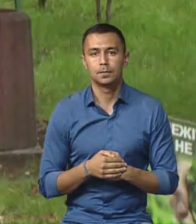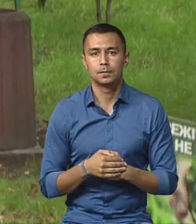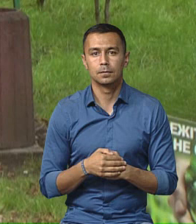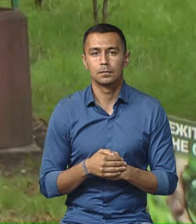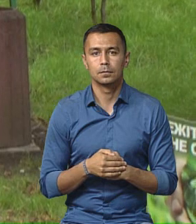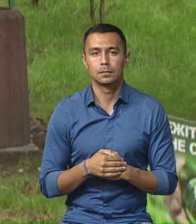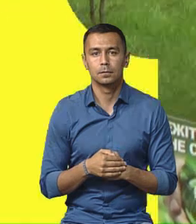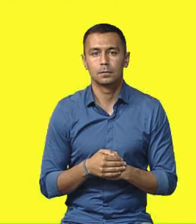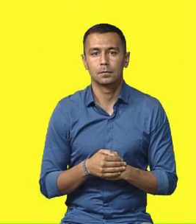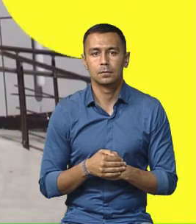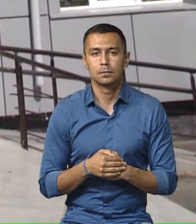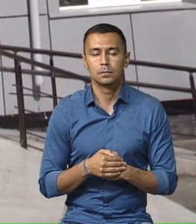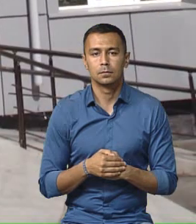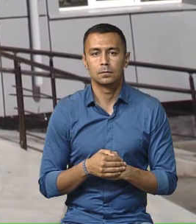Хмельницький.